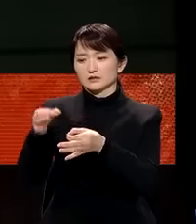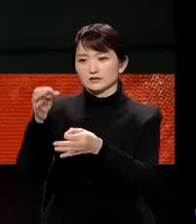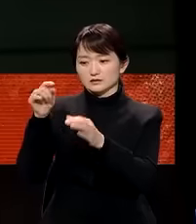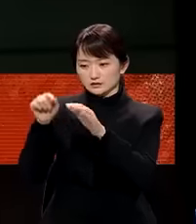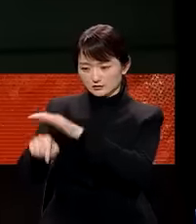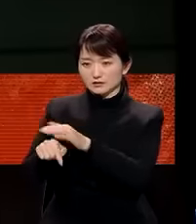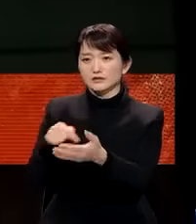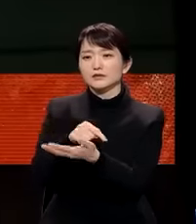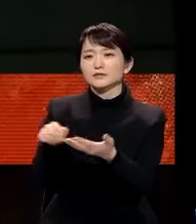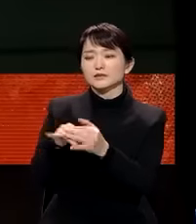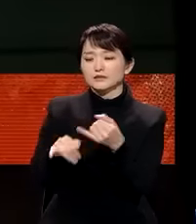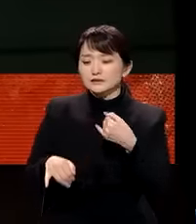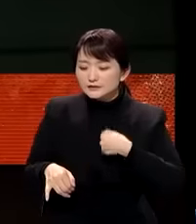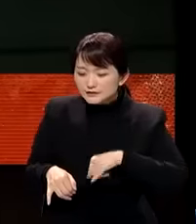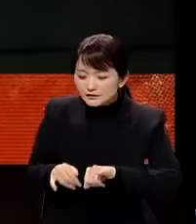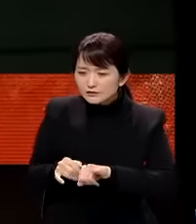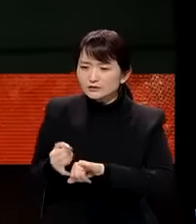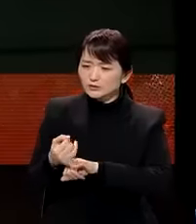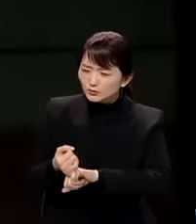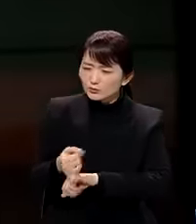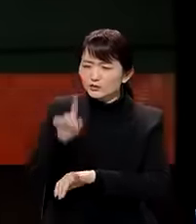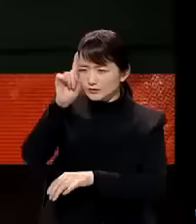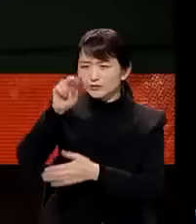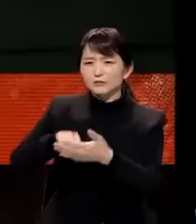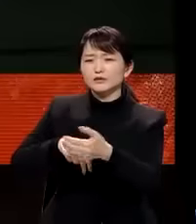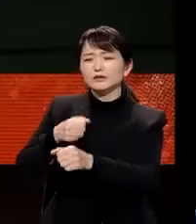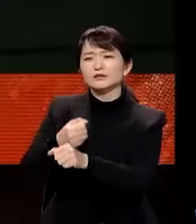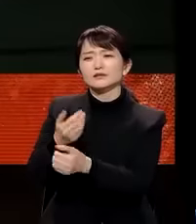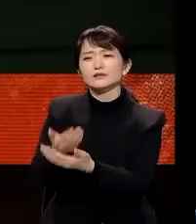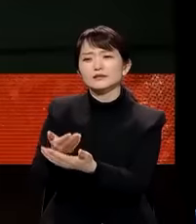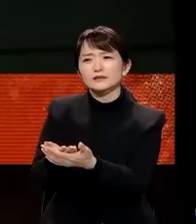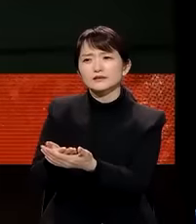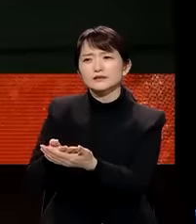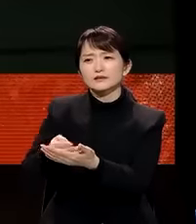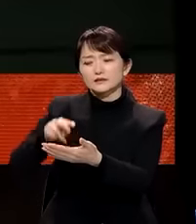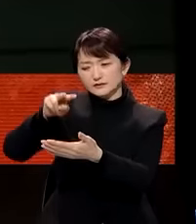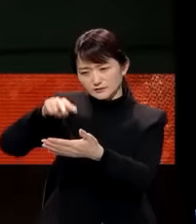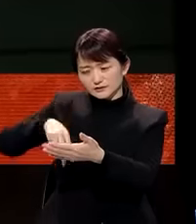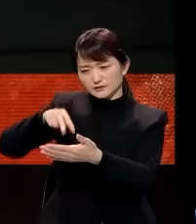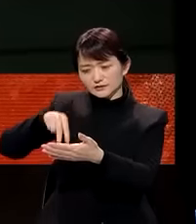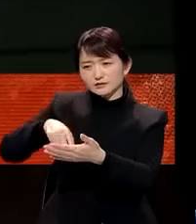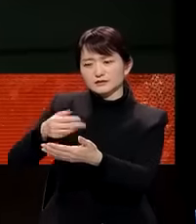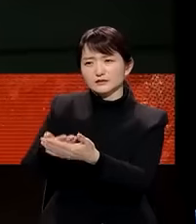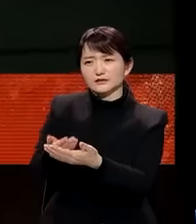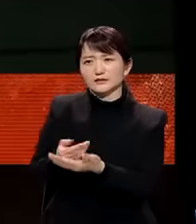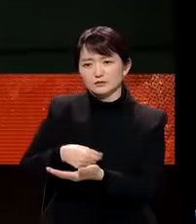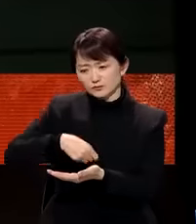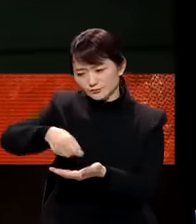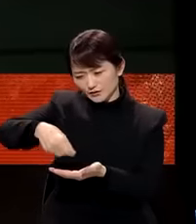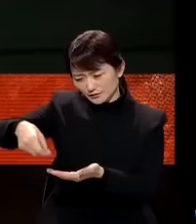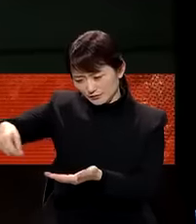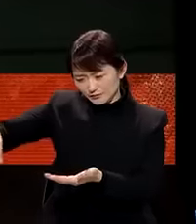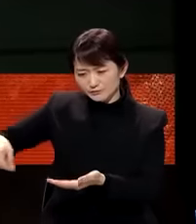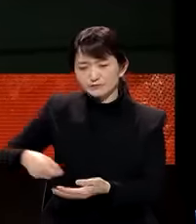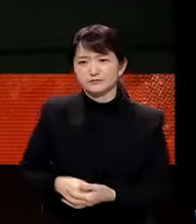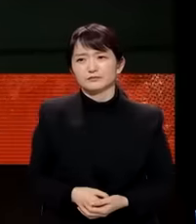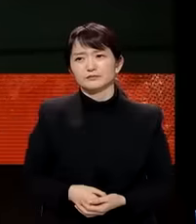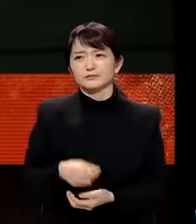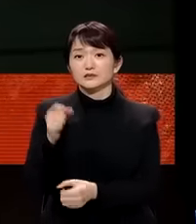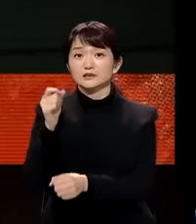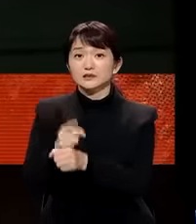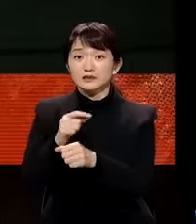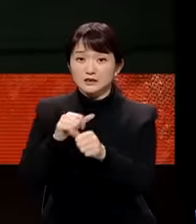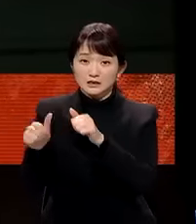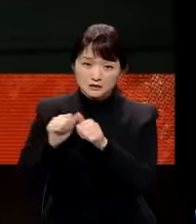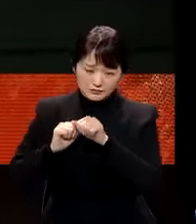자녀입니다 한 번만 꼭 한 번만 읽어 주세요 부탁드립니다라고 쓰여진 그 해명글을 직원들에게 돌리고 다녔다고 합니다 그런데 이미 이런